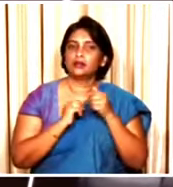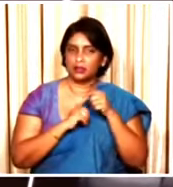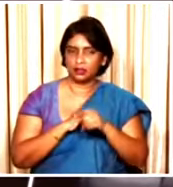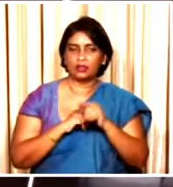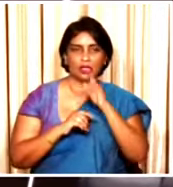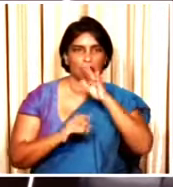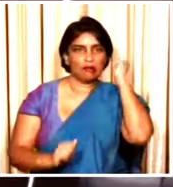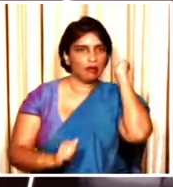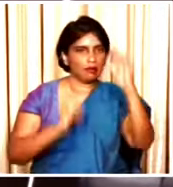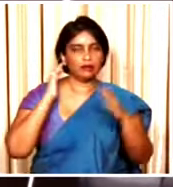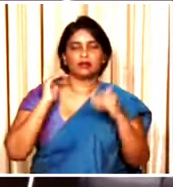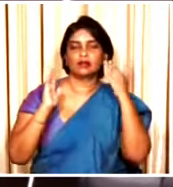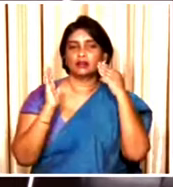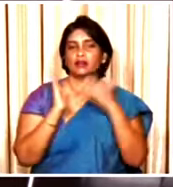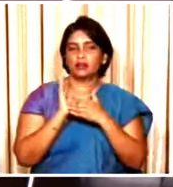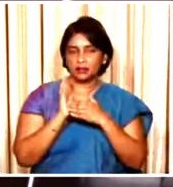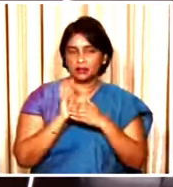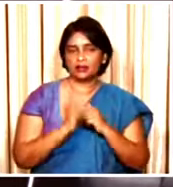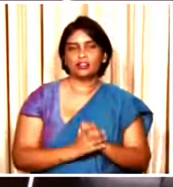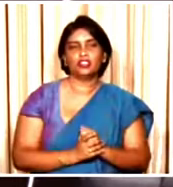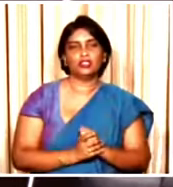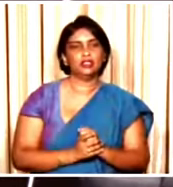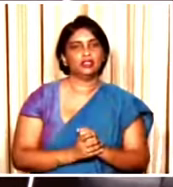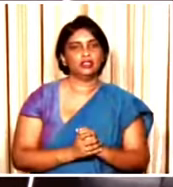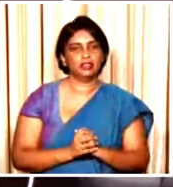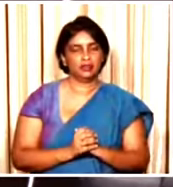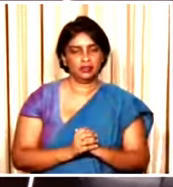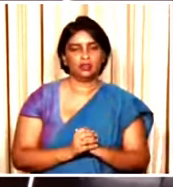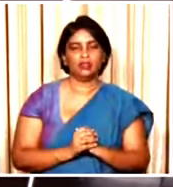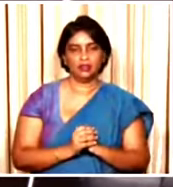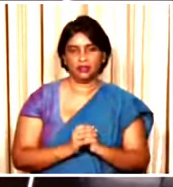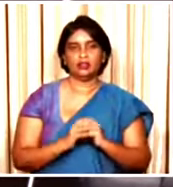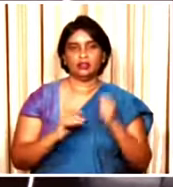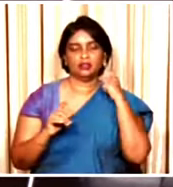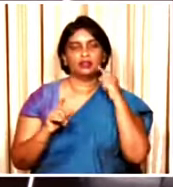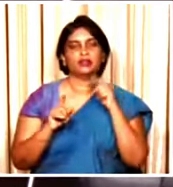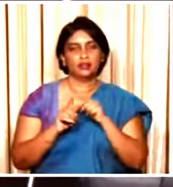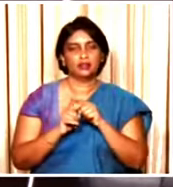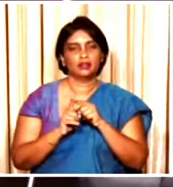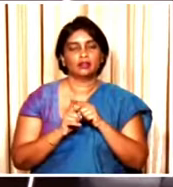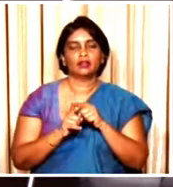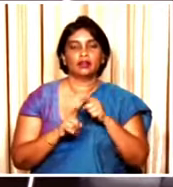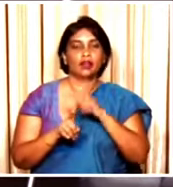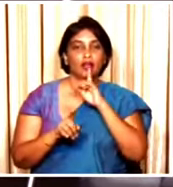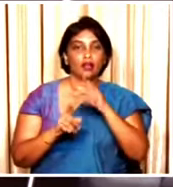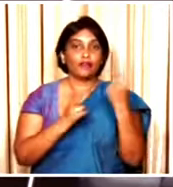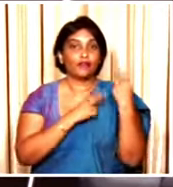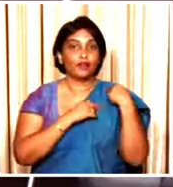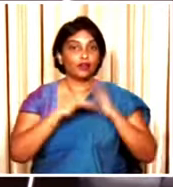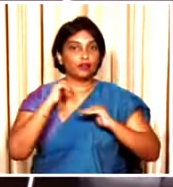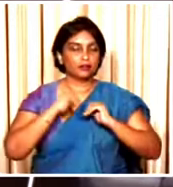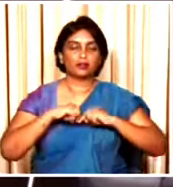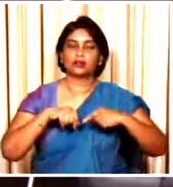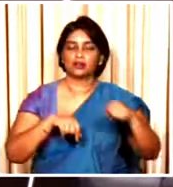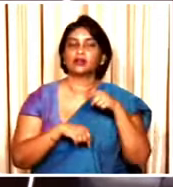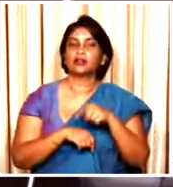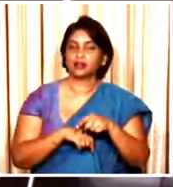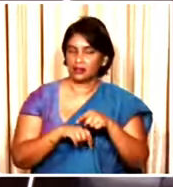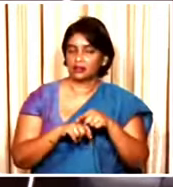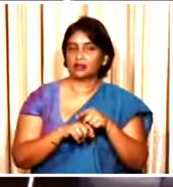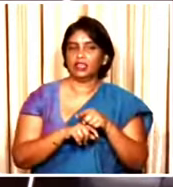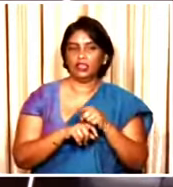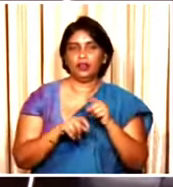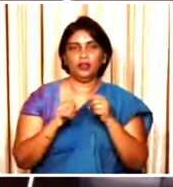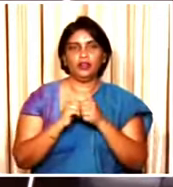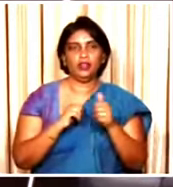කරලා කතා කරලත් නැහැ අපි එතුමත් එක්කත් වැඩ කරා මේ අපිටත් කනගාටු වෙන්නේ මේ මේ බාර දීම් සම්බන්ධව සහ ක්‍රියාත්මක වීම සම්බන්ධව ඒ වගේම